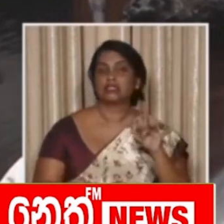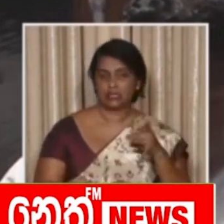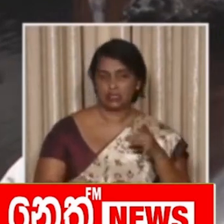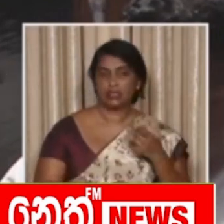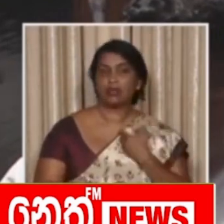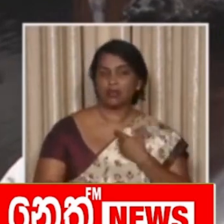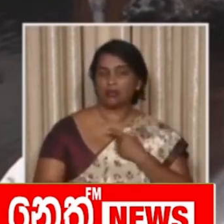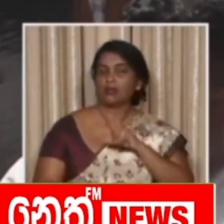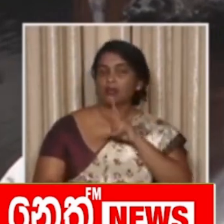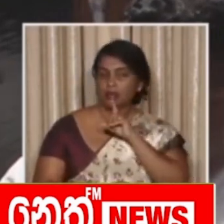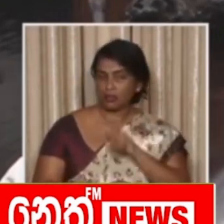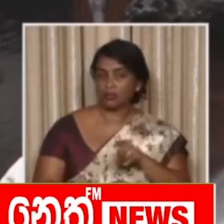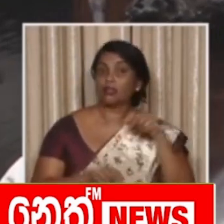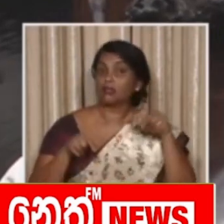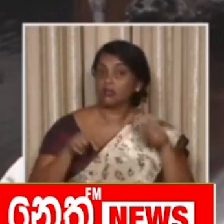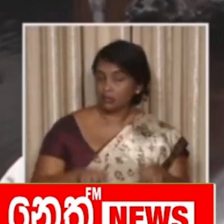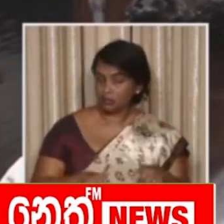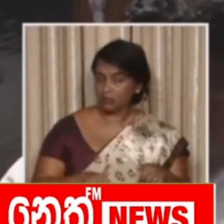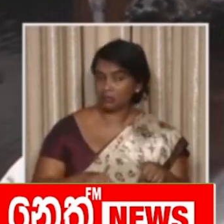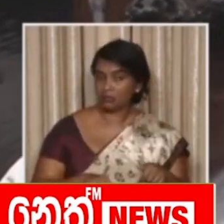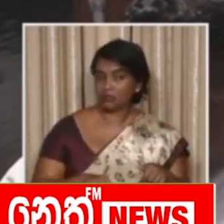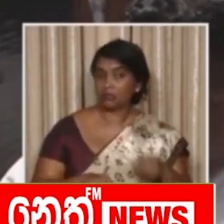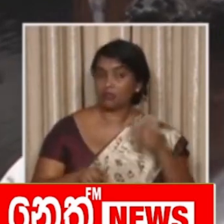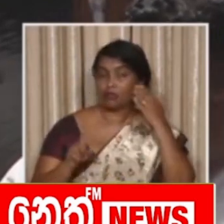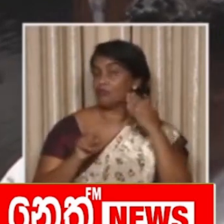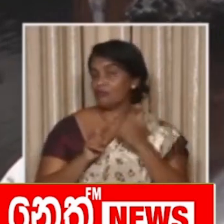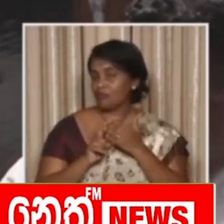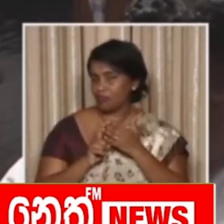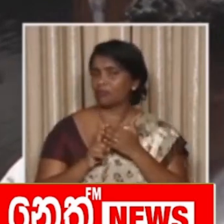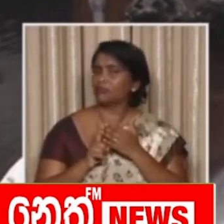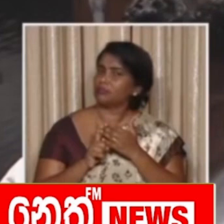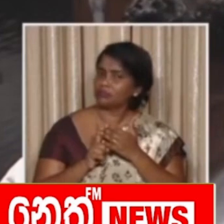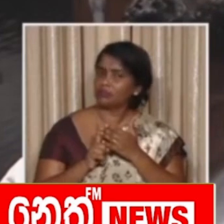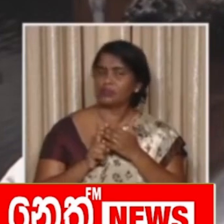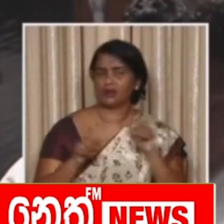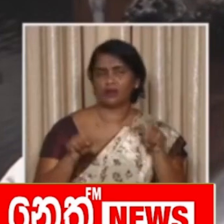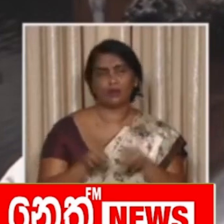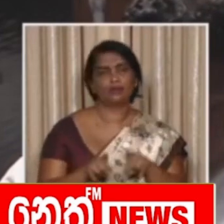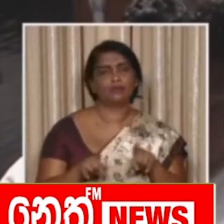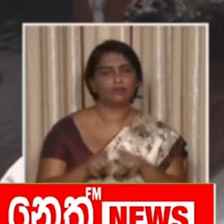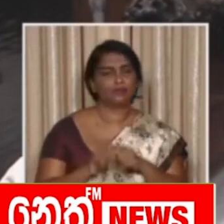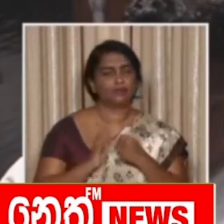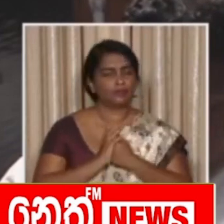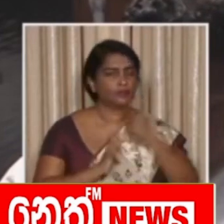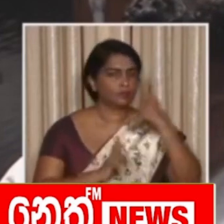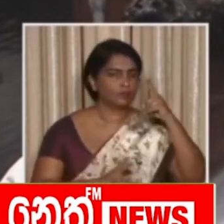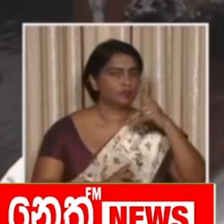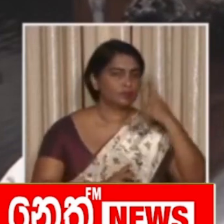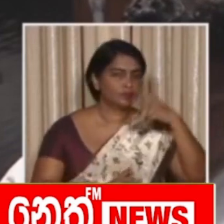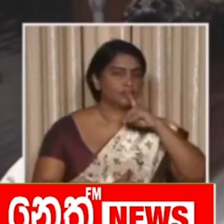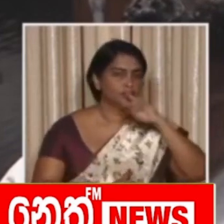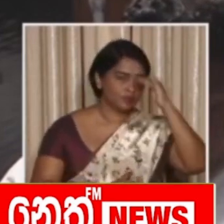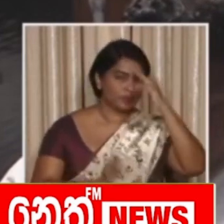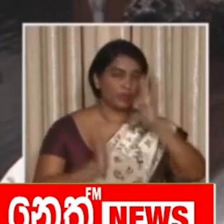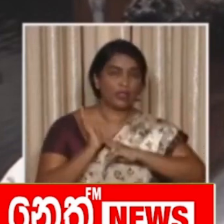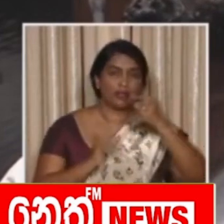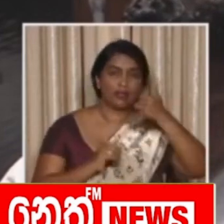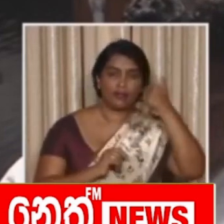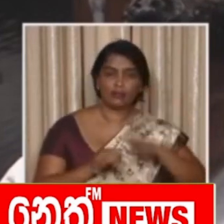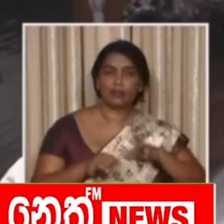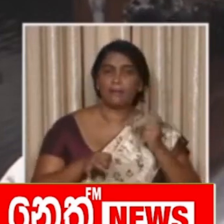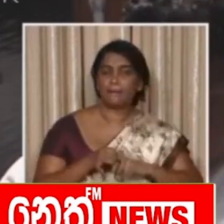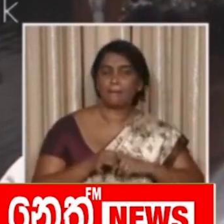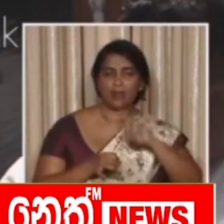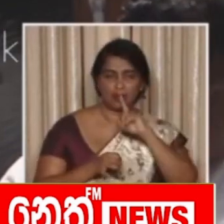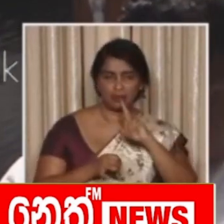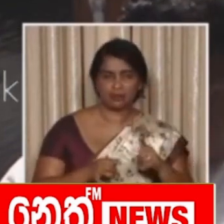මම අහන්නේ දැන් මේ සම්බන්ධයෙන් කිසිම ආකාරයක ගරු නියෝජ්‍ය කතානායකතුමනි අපි මේ ජාතික වැදගත්කමක් තියෙන ප්‍රශ්නයක්